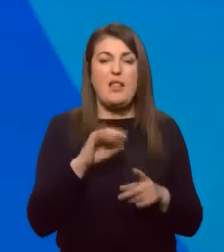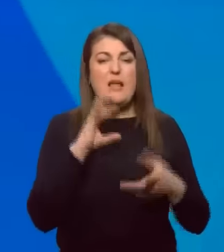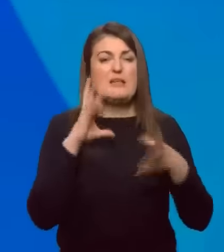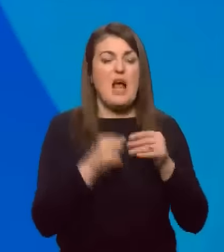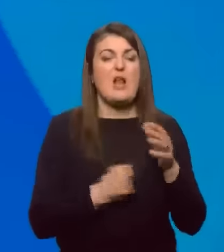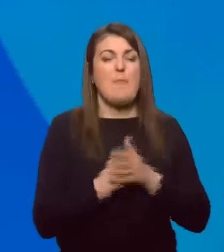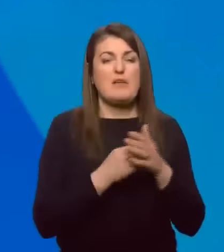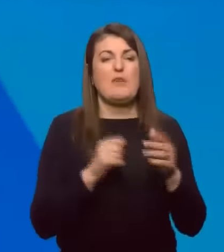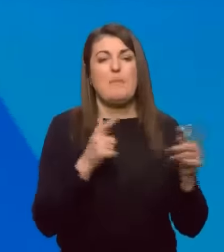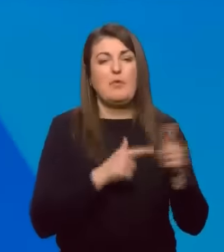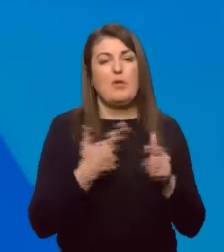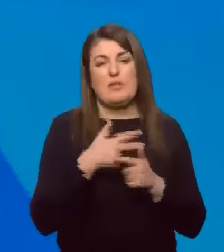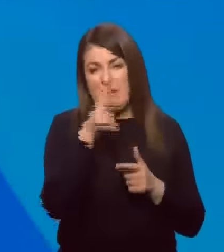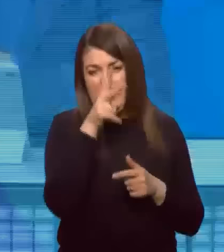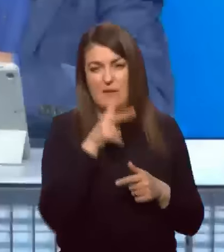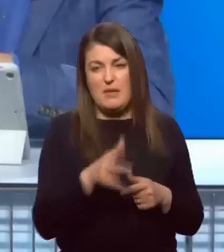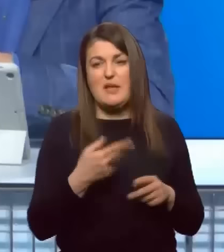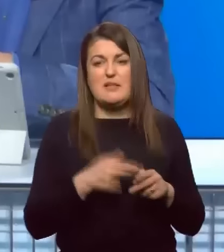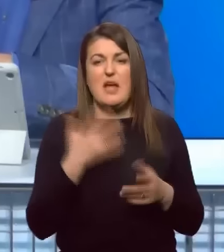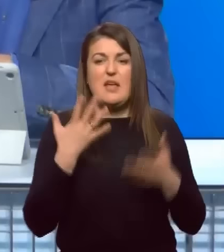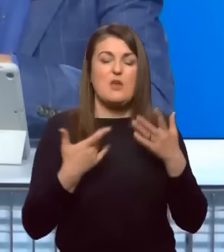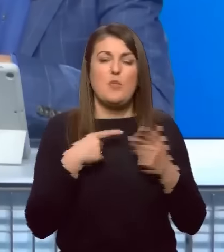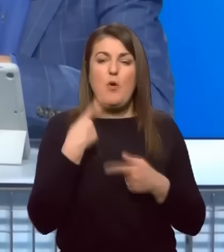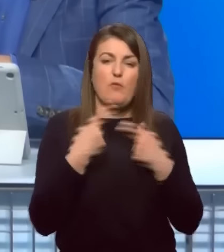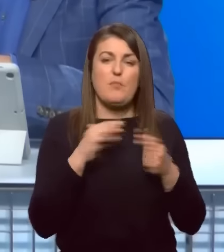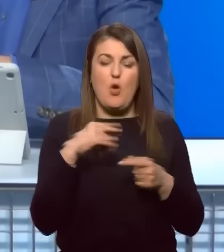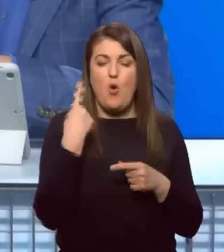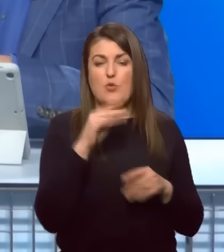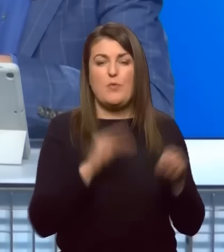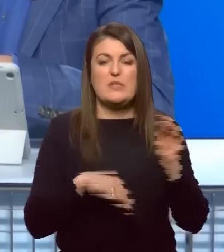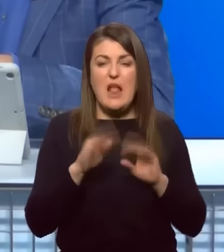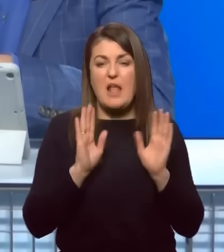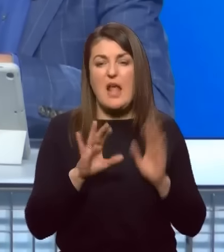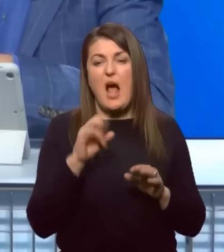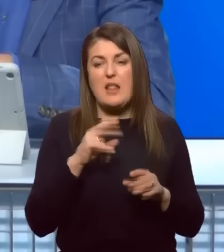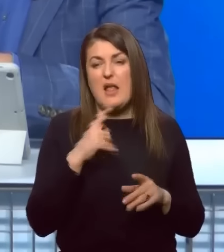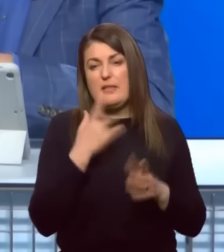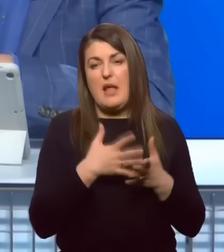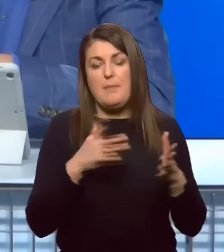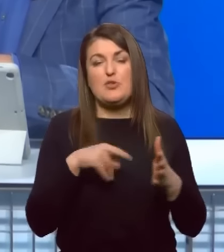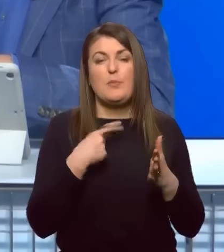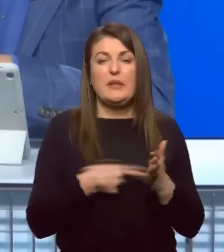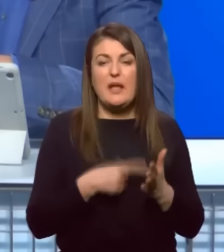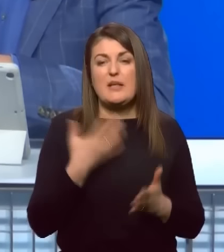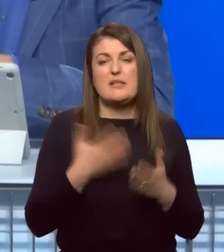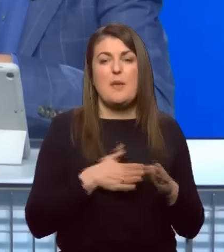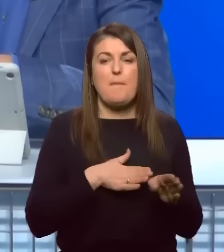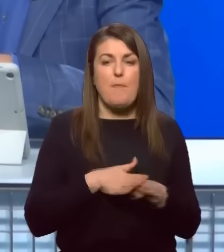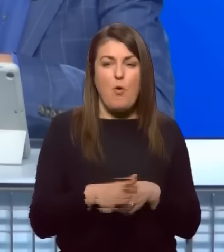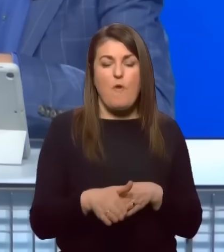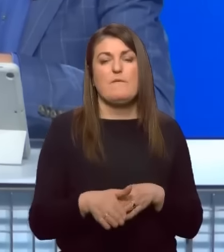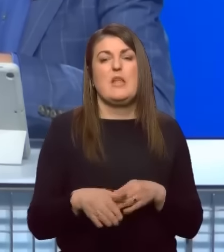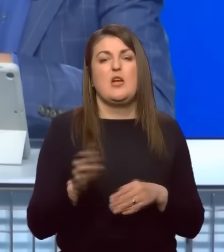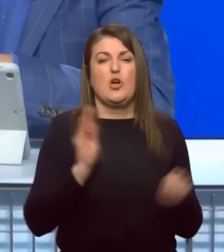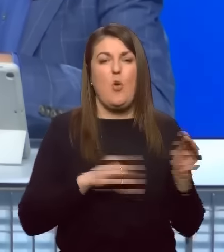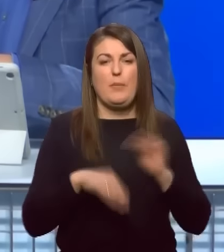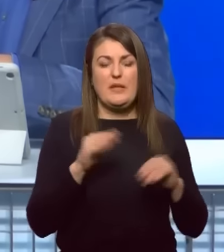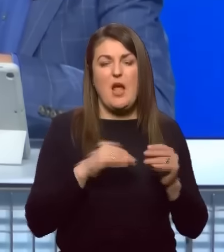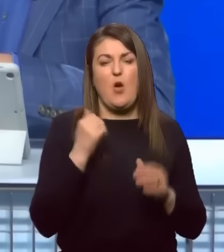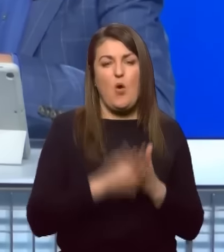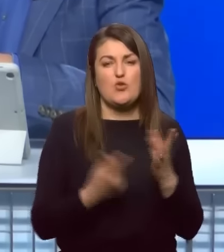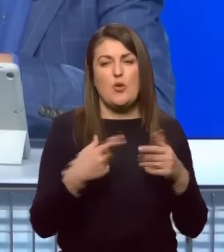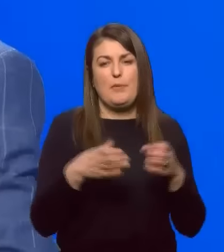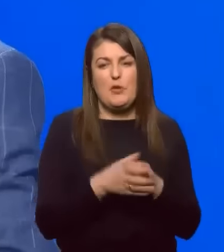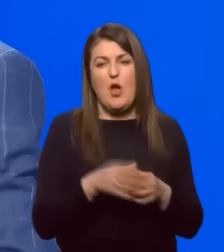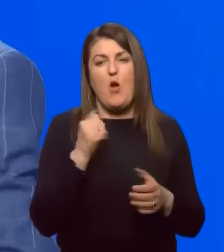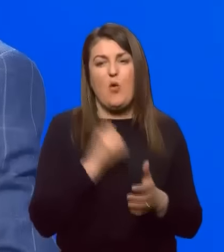загальна базова підготовка – це 3 місяці. Це якщо ми говоримо про особовий склад. Але найбільше питання – це повна штатна комплектація кожного